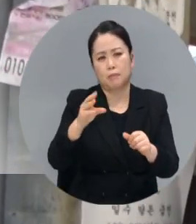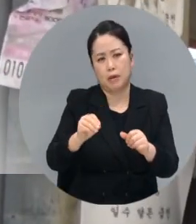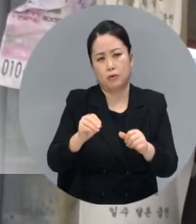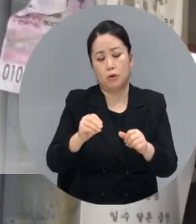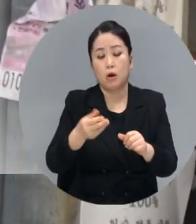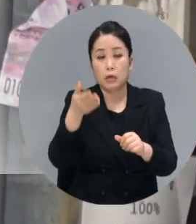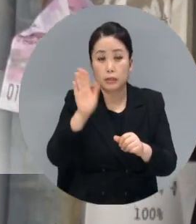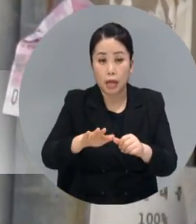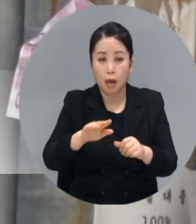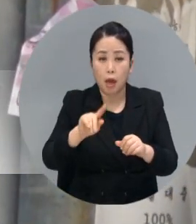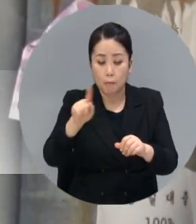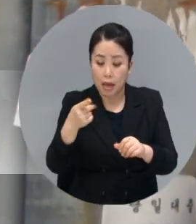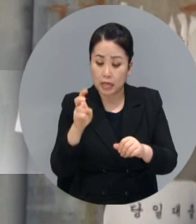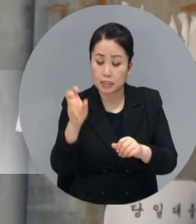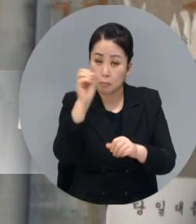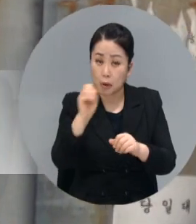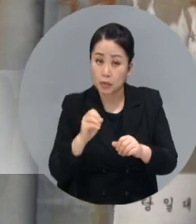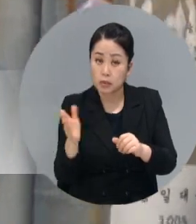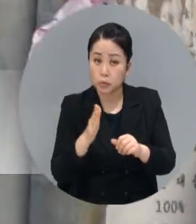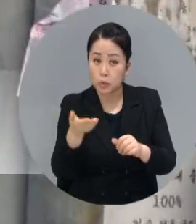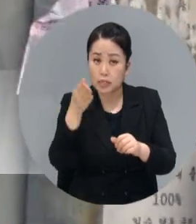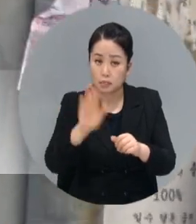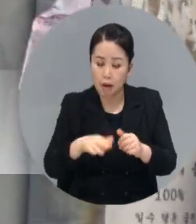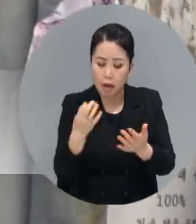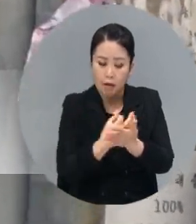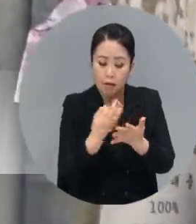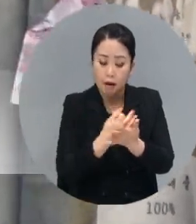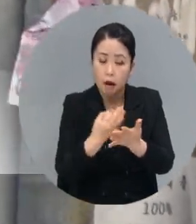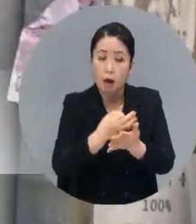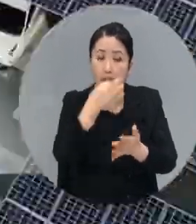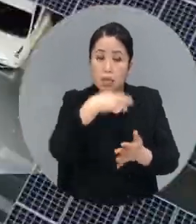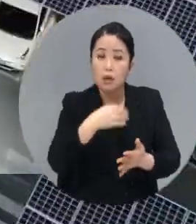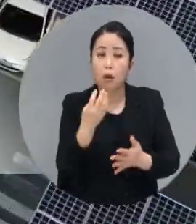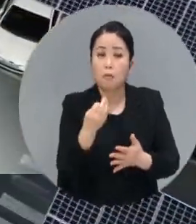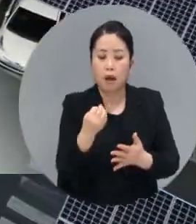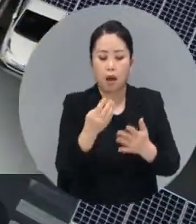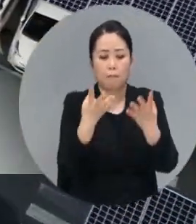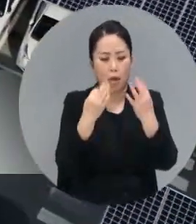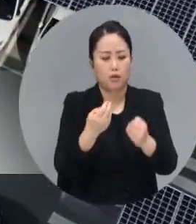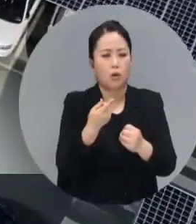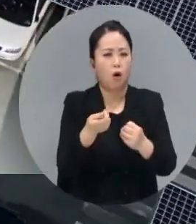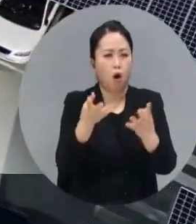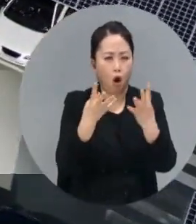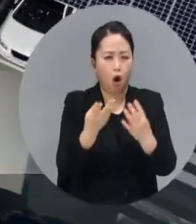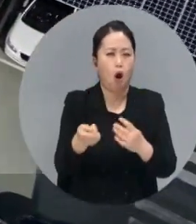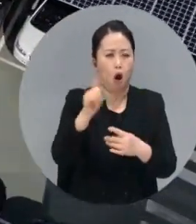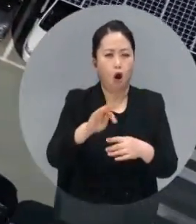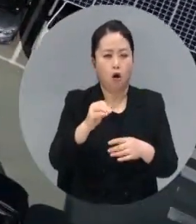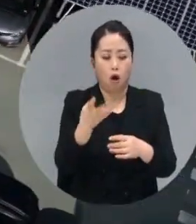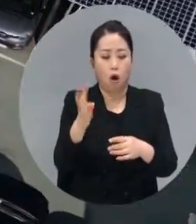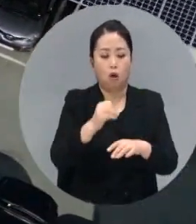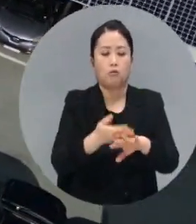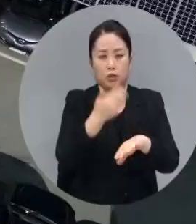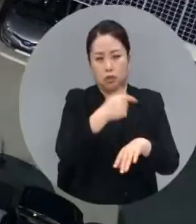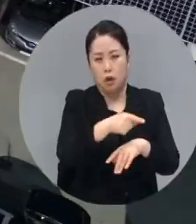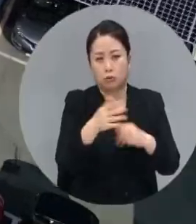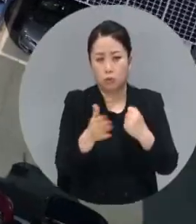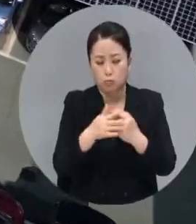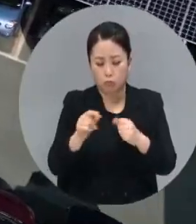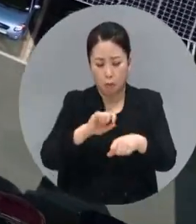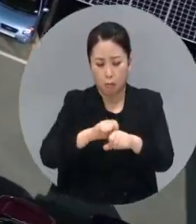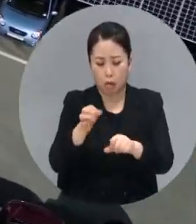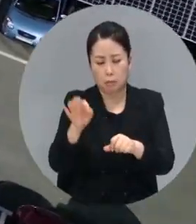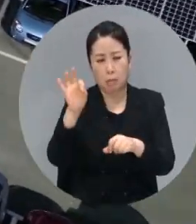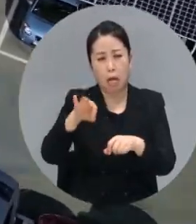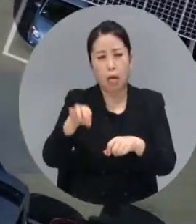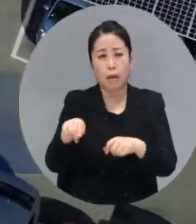징벌 부과라지만 매년 수억 원씩 영업이익을 거둬들이는 점에 비하면 징벌 효과를 기대하기 어렵습니다.